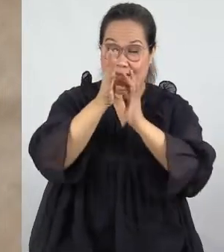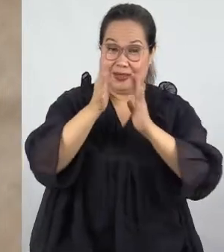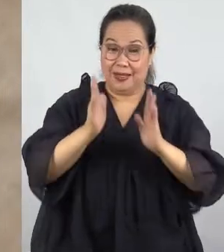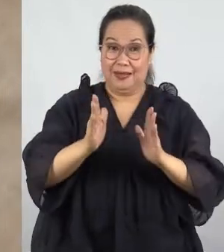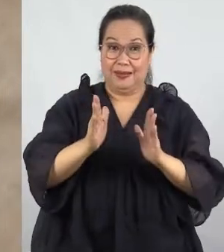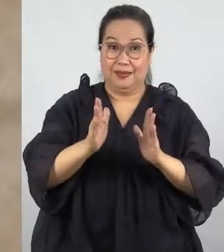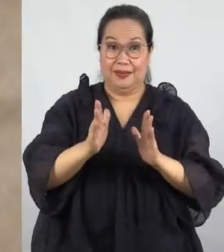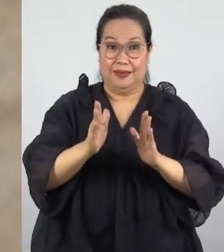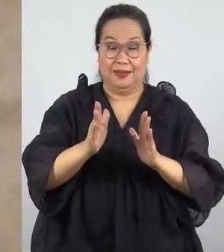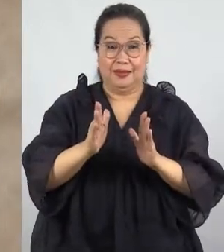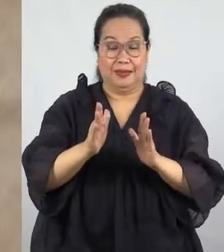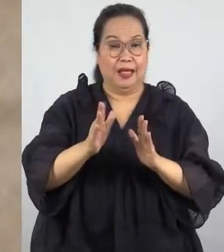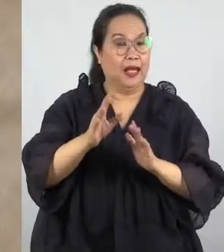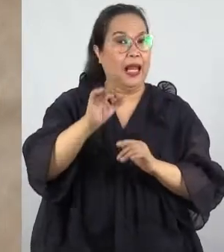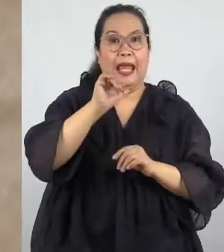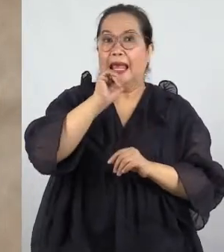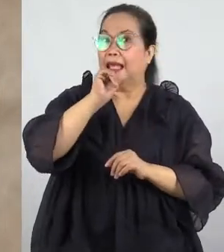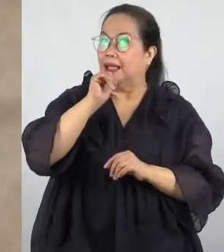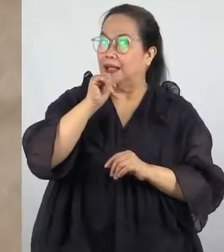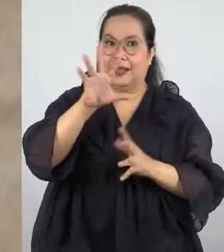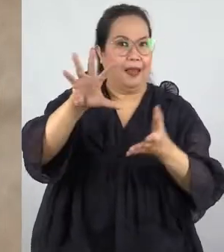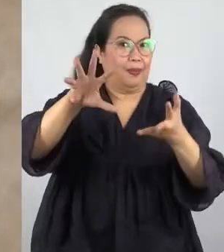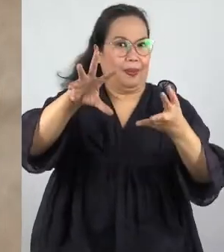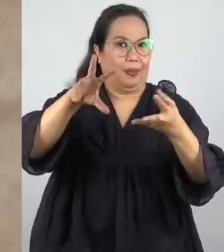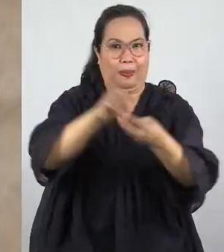an imperishable wreath.